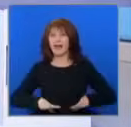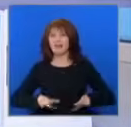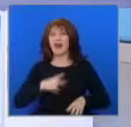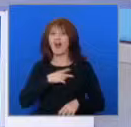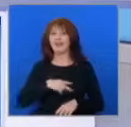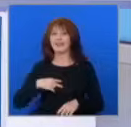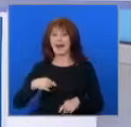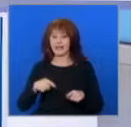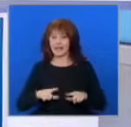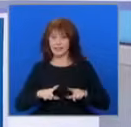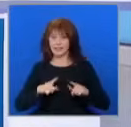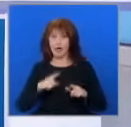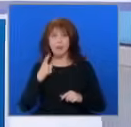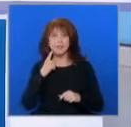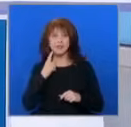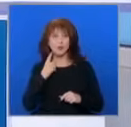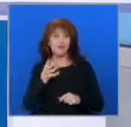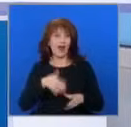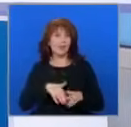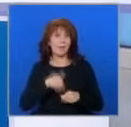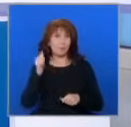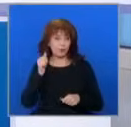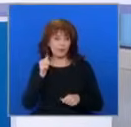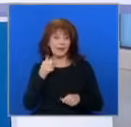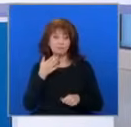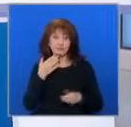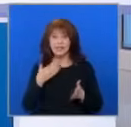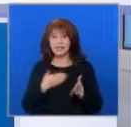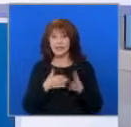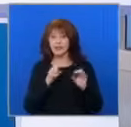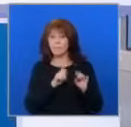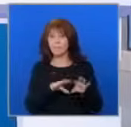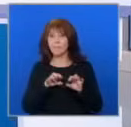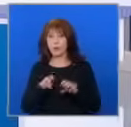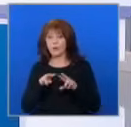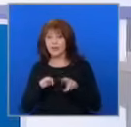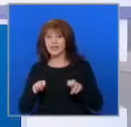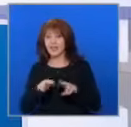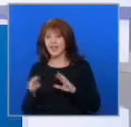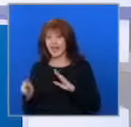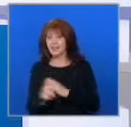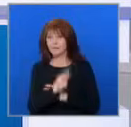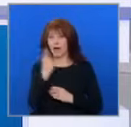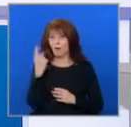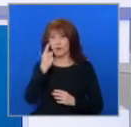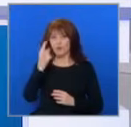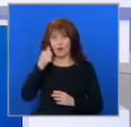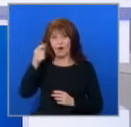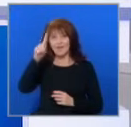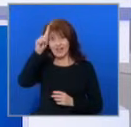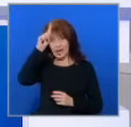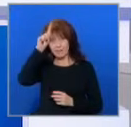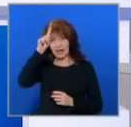сутрин. Бизюрев успя да напусне страната заради пропуски в разследването. И е ясно, че е избягал първо в Германия. Арестът отне